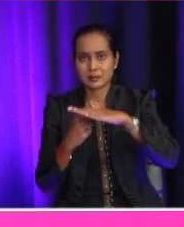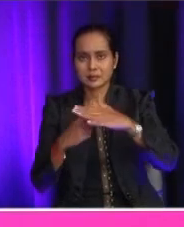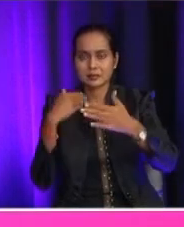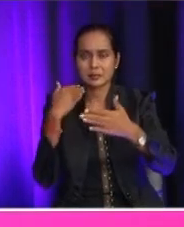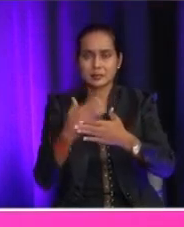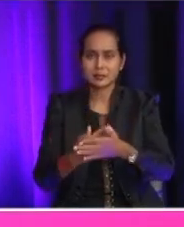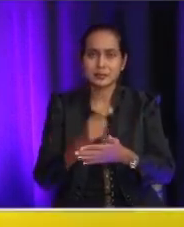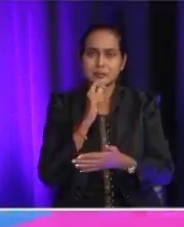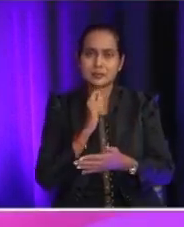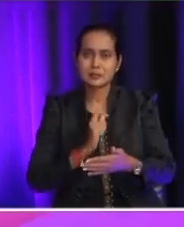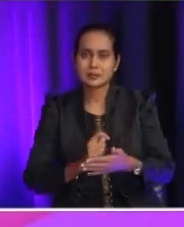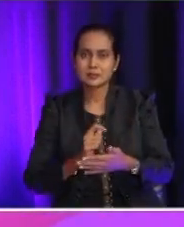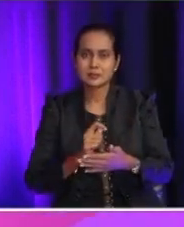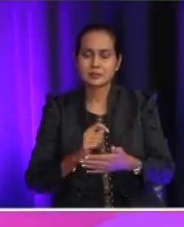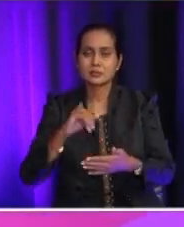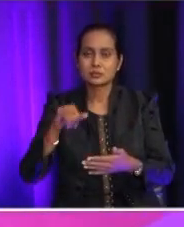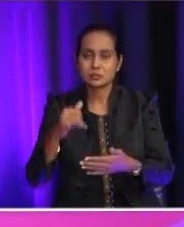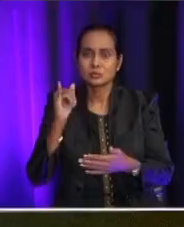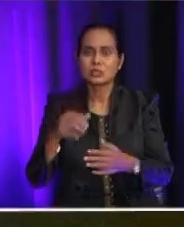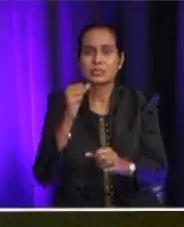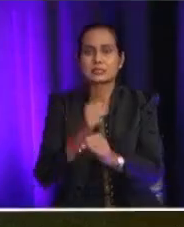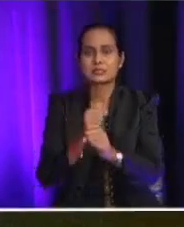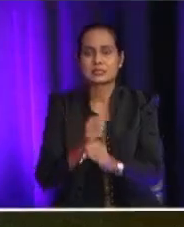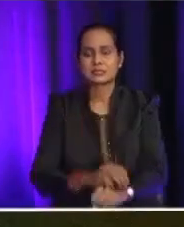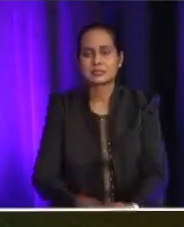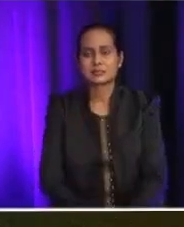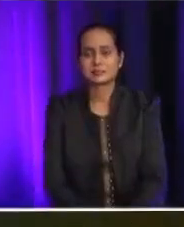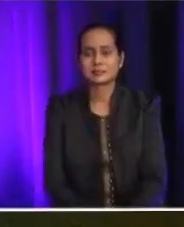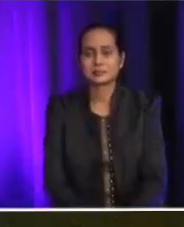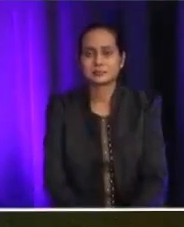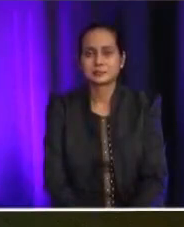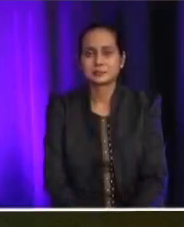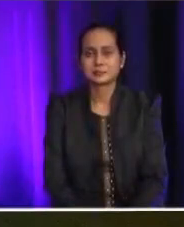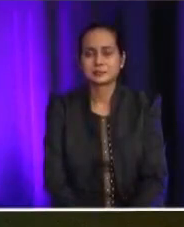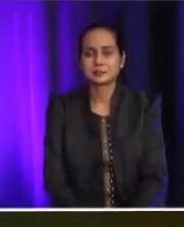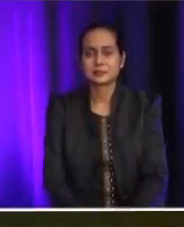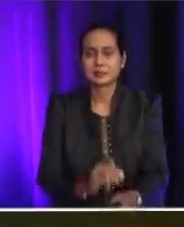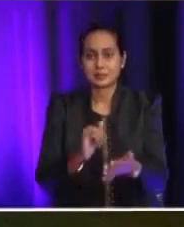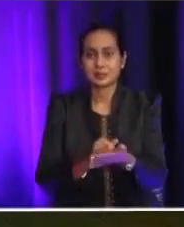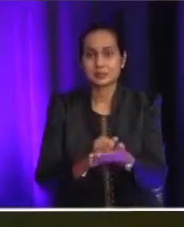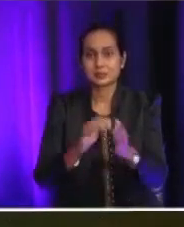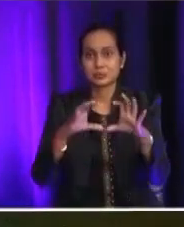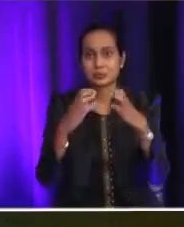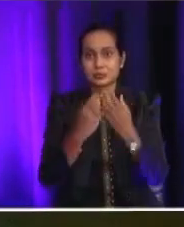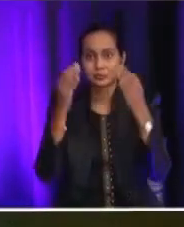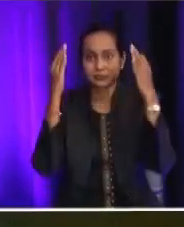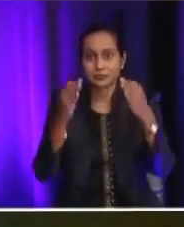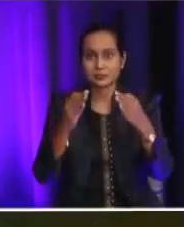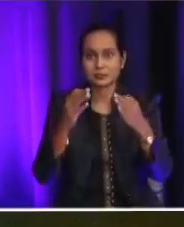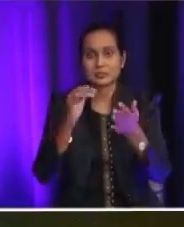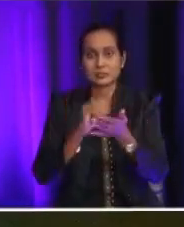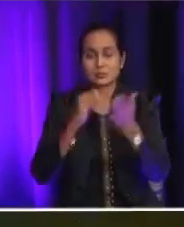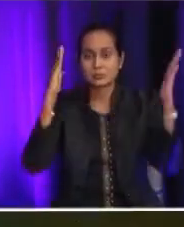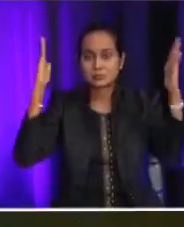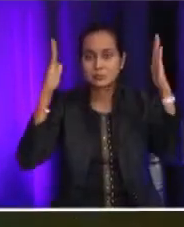tua termasuk golongan yang bekerja. Jadi itulah sebenarnya kelompok sasaran. Itu yang dikatakan Malaysia